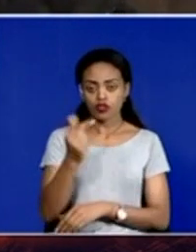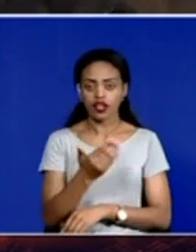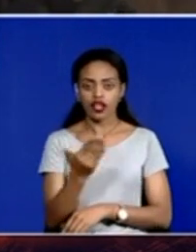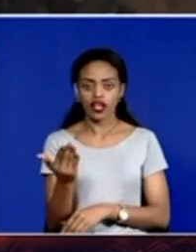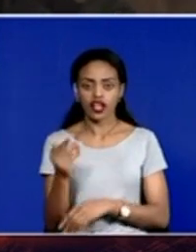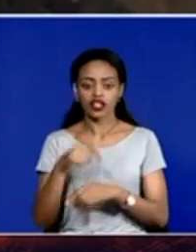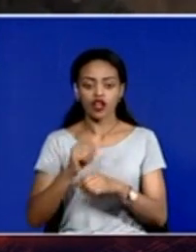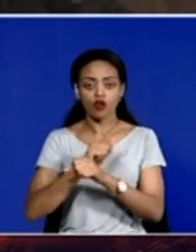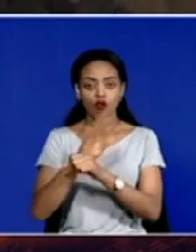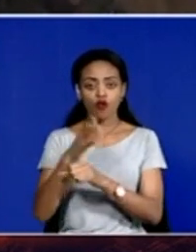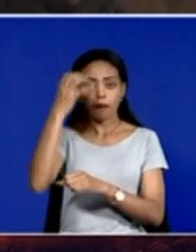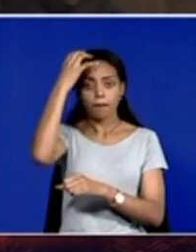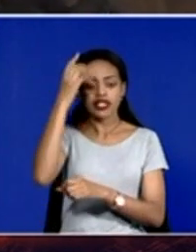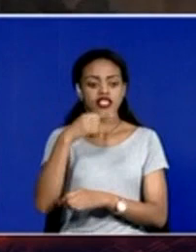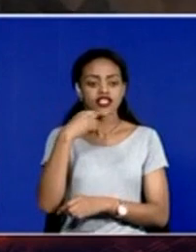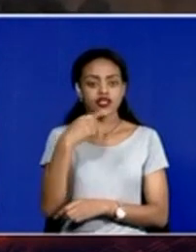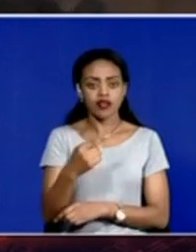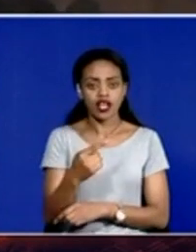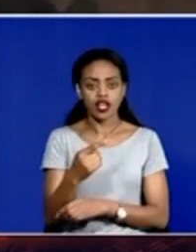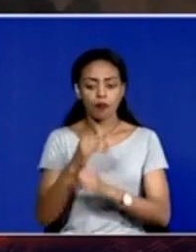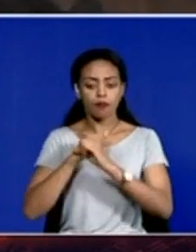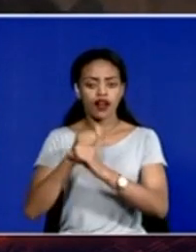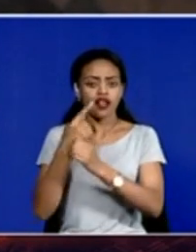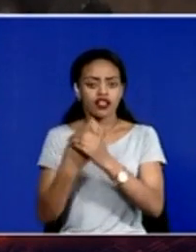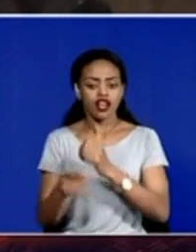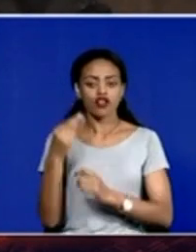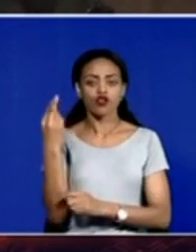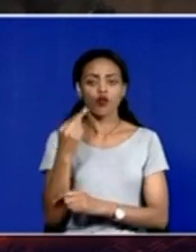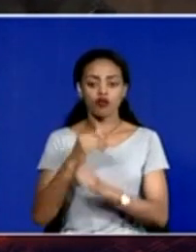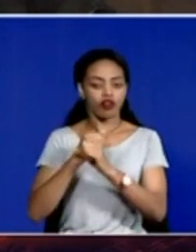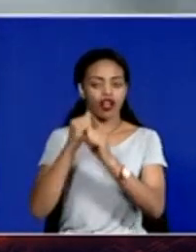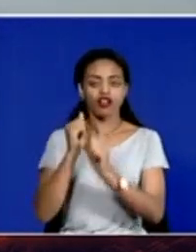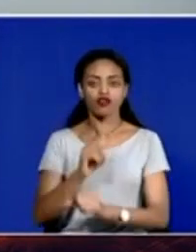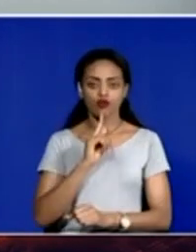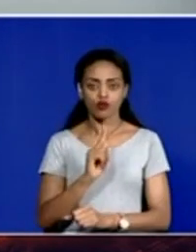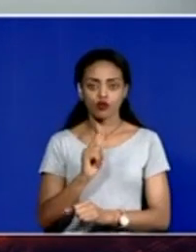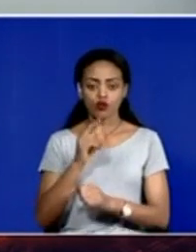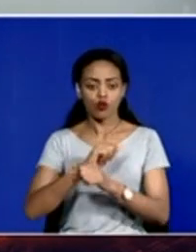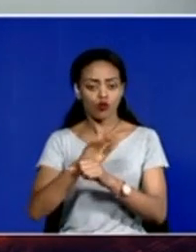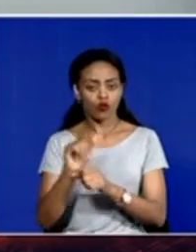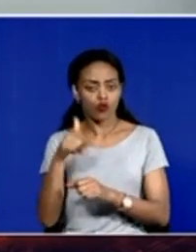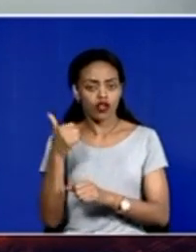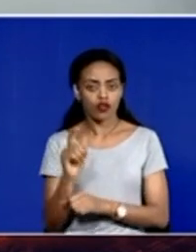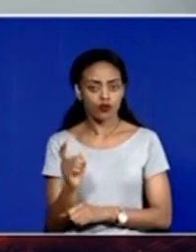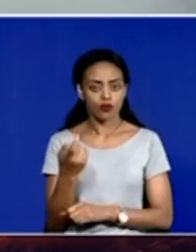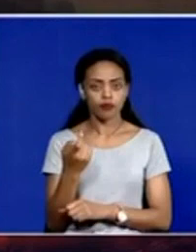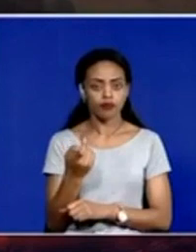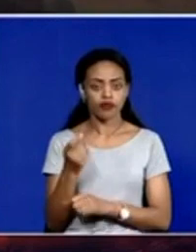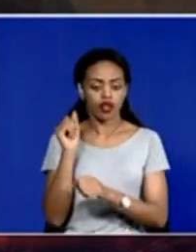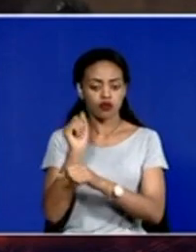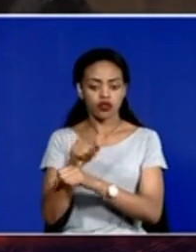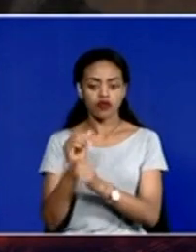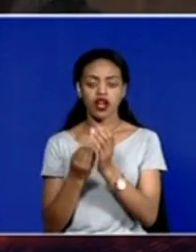ነገራት ናይ ኮቪድ መንግስቲ ዝበደን መከላኸሊ ጥራይ ተጠቂሙ ክከላኸሊ ይኽእል እዩ ኮቪድ ይኹን ካልእ ይኹን